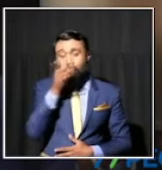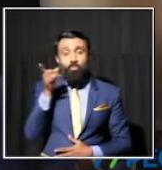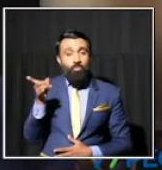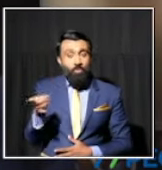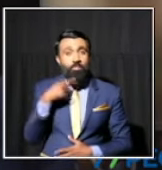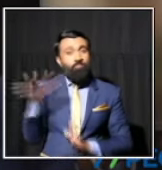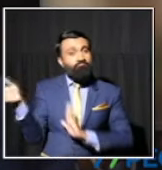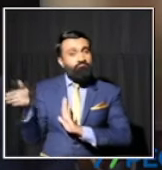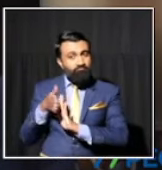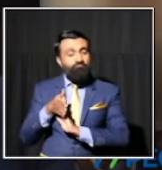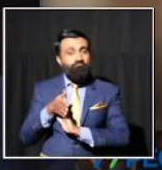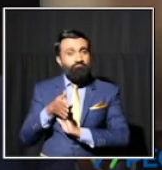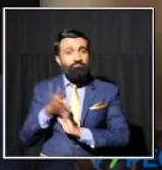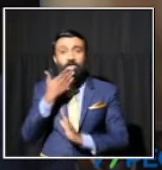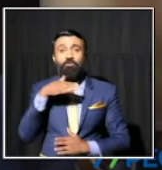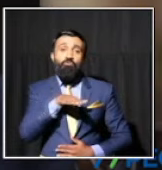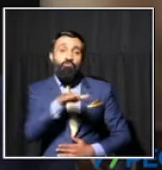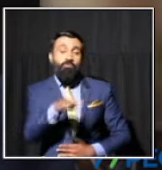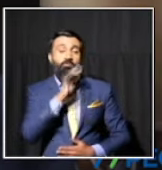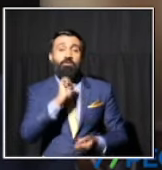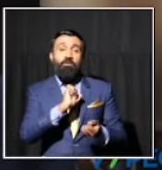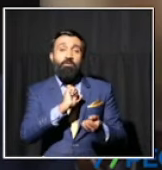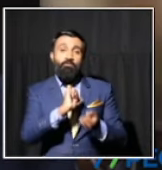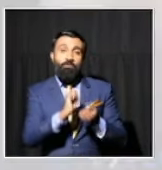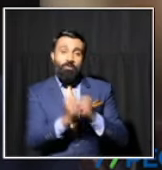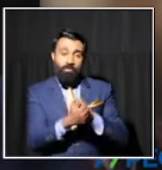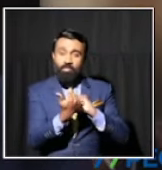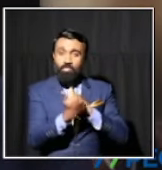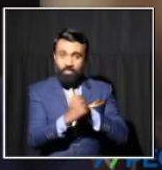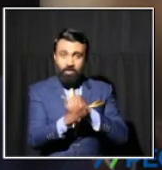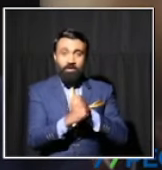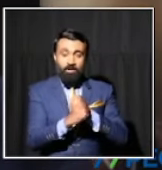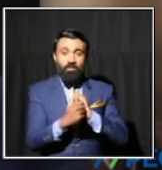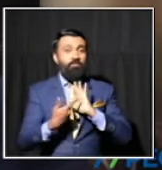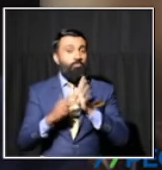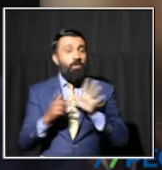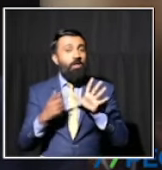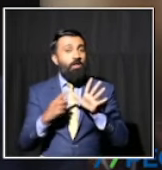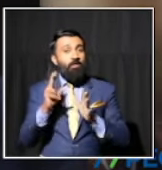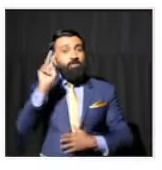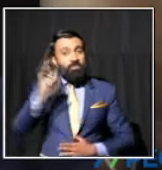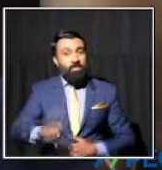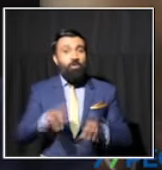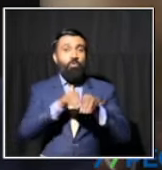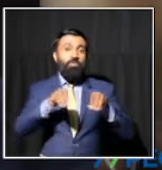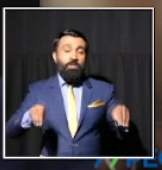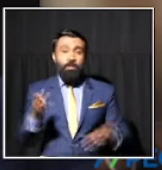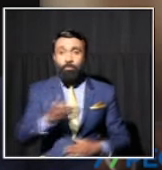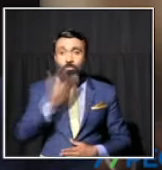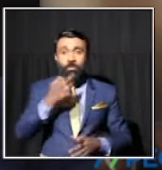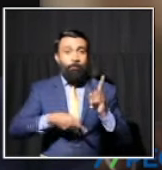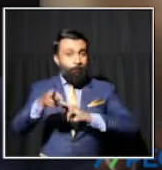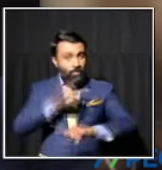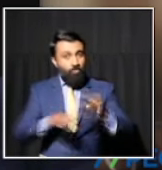වීම නිසා වැව ප්‍රතිසංස්කරණය කිරීම මේ ව්‍යාපෘතිය කිරීම තුලින් තවත් අක්කර 20000ක ගොවිතැන් කිරීමට හැකි වෙනවා. පාර්ලිමේන්තුව ඇතුලේ